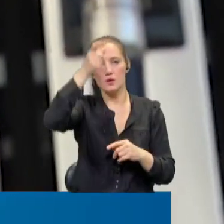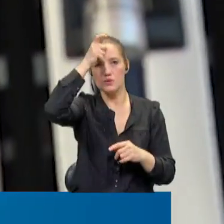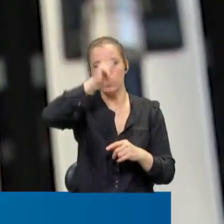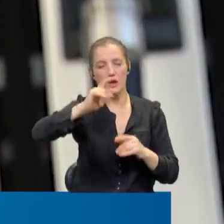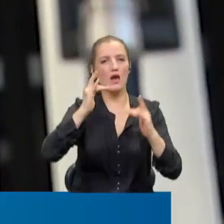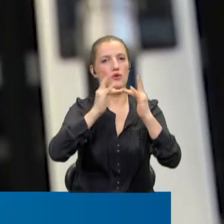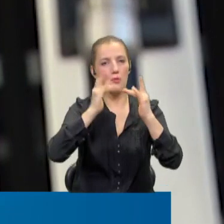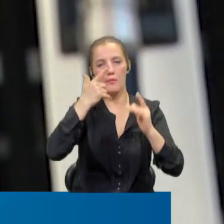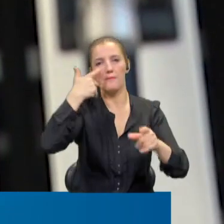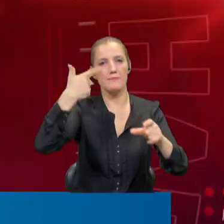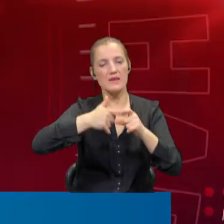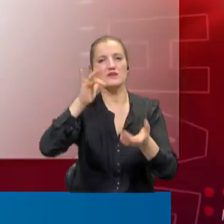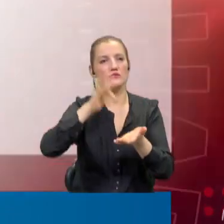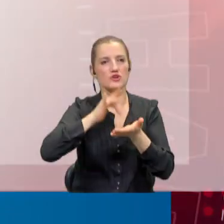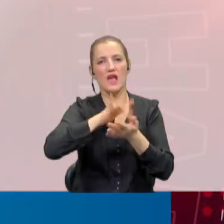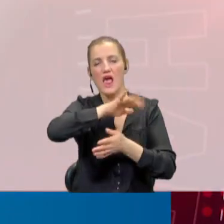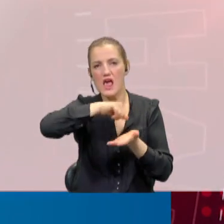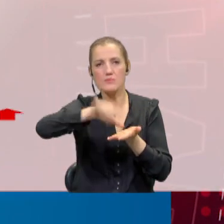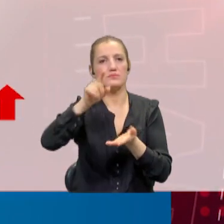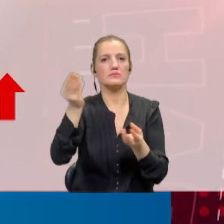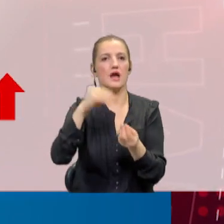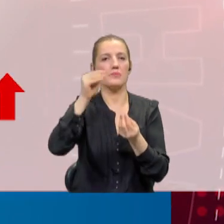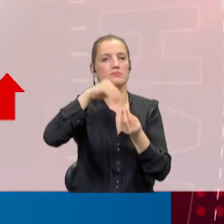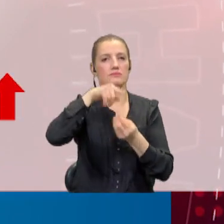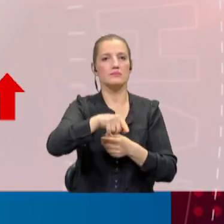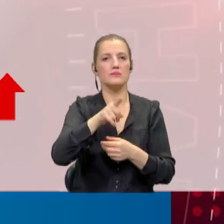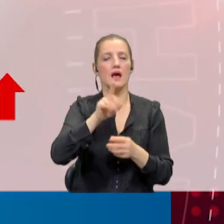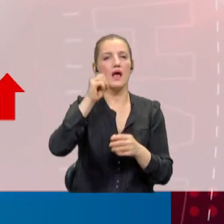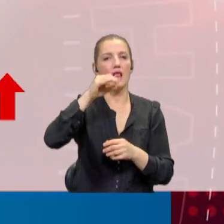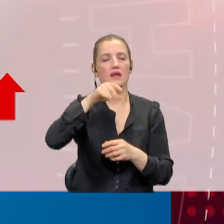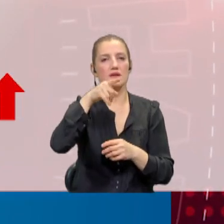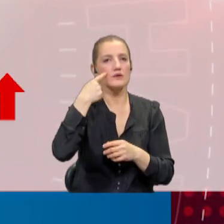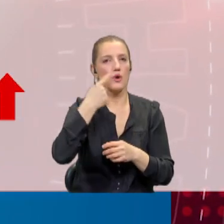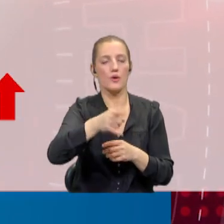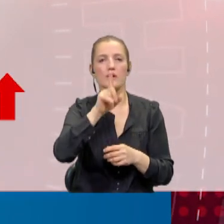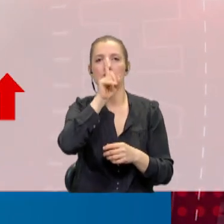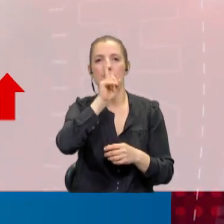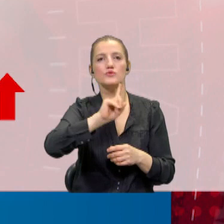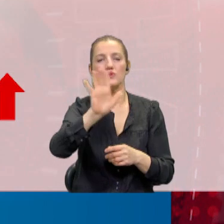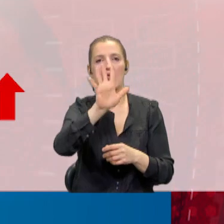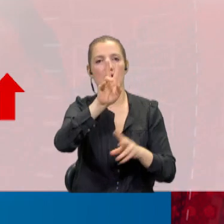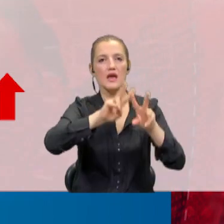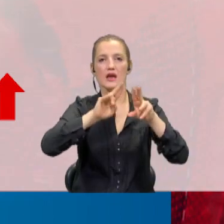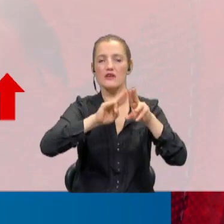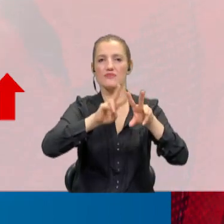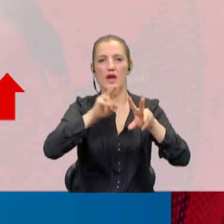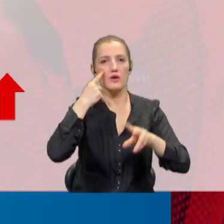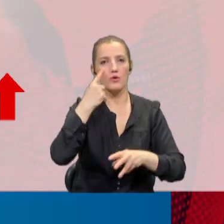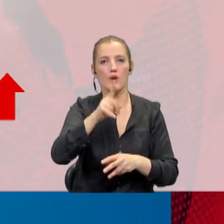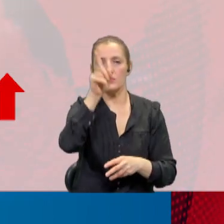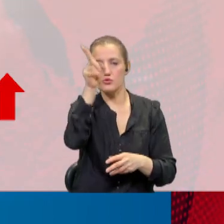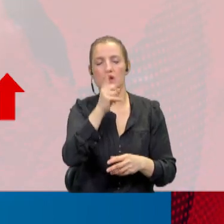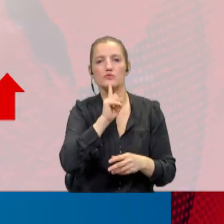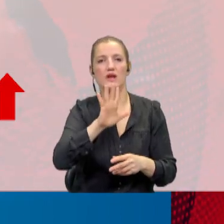Köprüler vergiler cezalar hepsi zamlı elektriğe 150 kilovat saate kadar yüzde 52 daha fazla